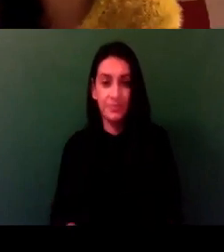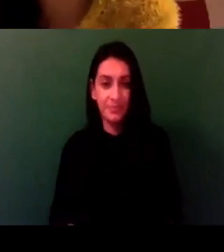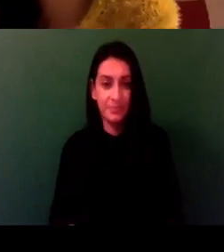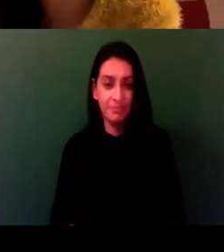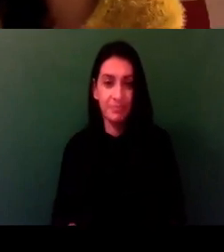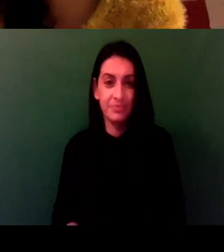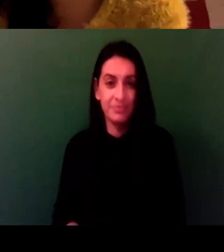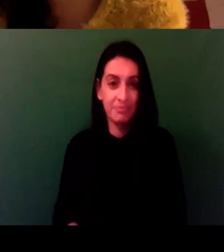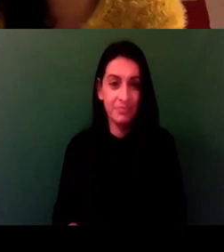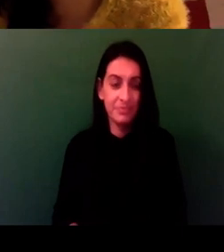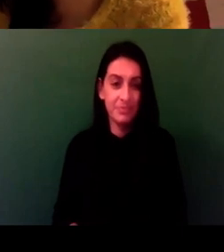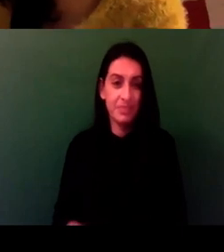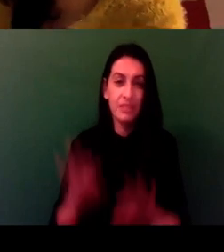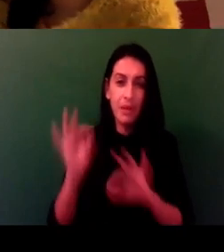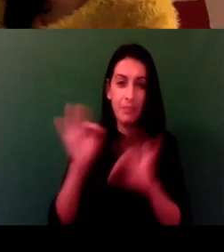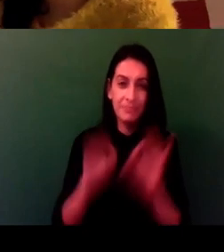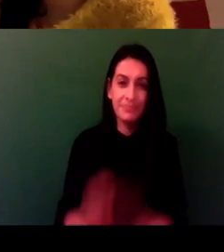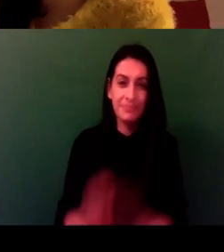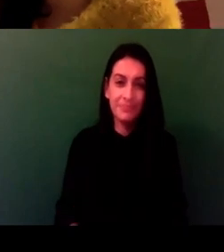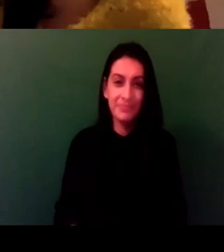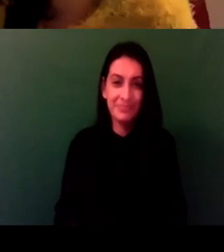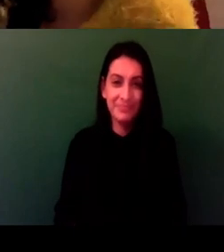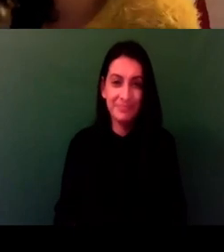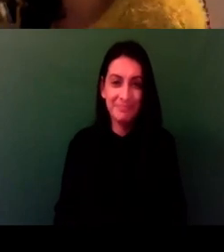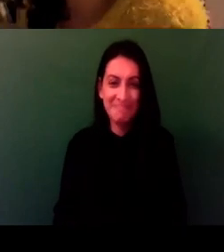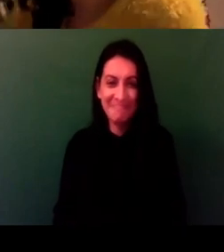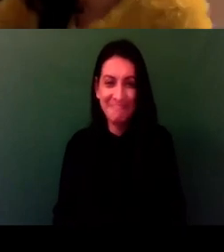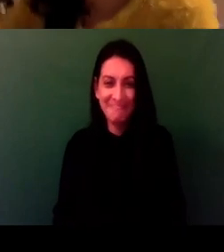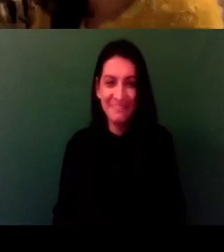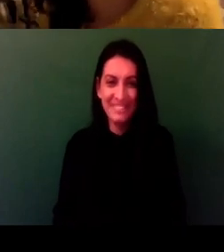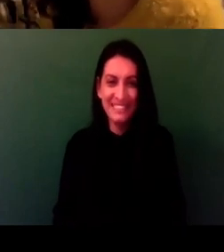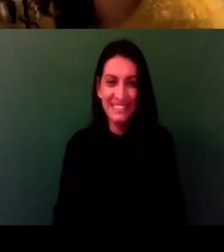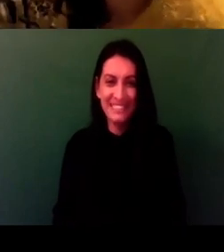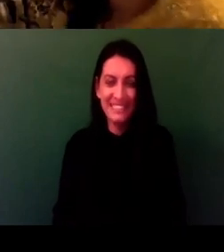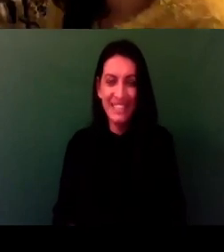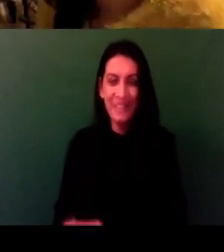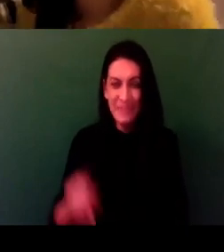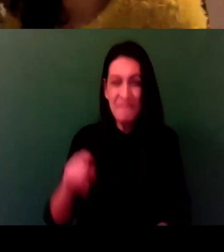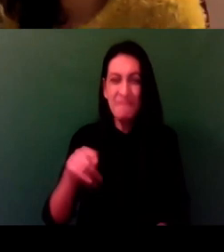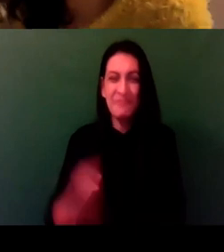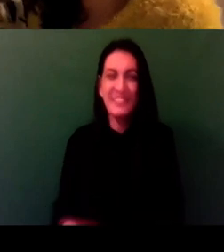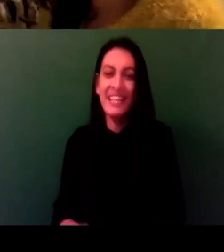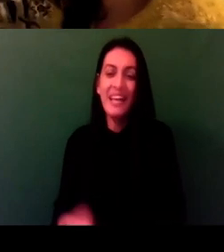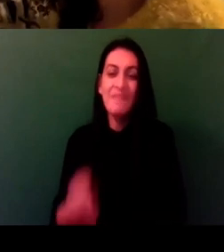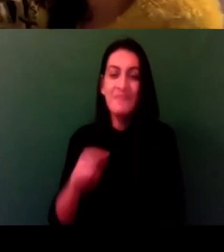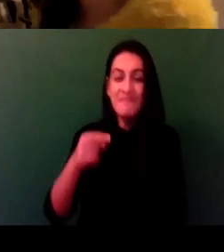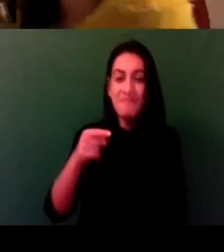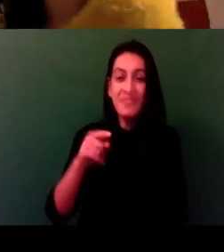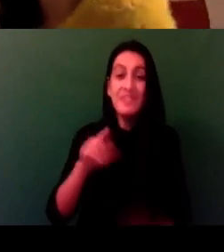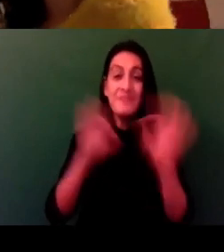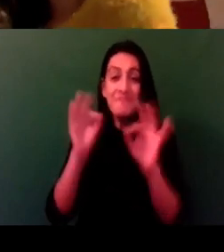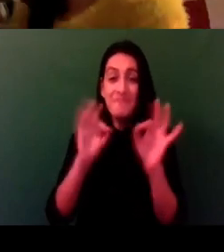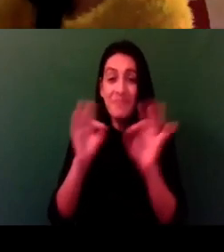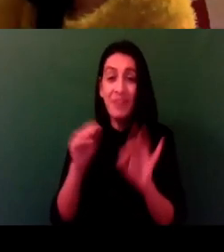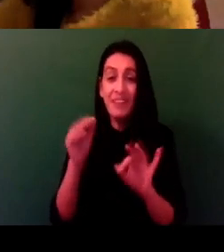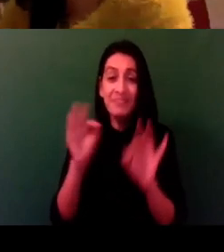arasında konuşmakta zorlanıyorsanız, buradaki birçok mimar da emin olun ki yine mimarlar arasında konuşmaktan aynı derecede zorlanılıyor.